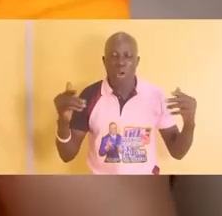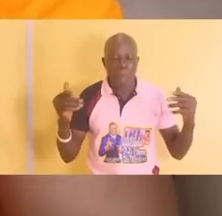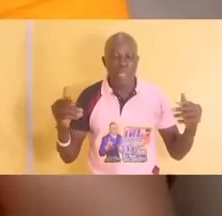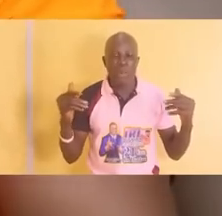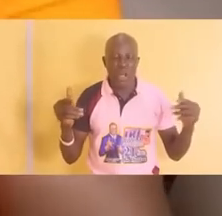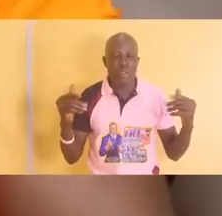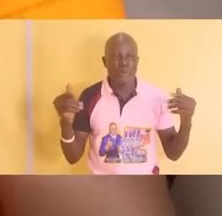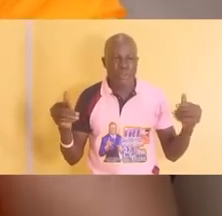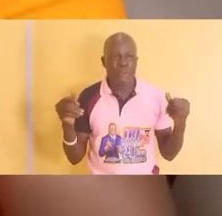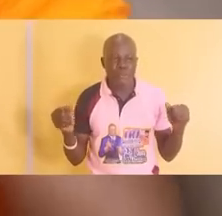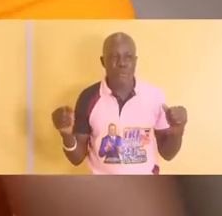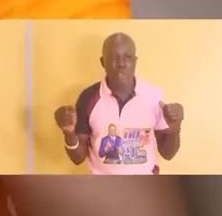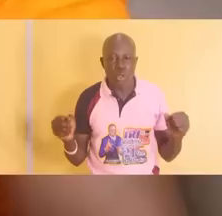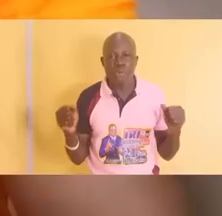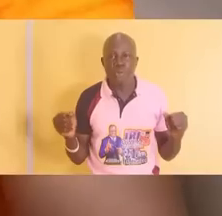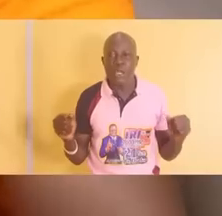padà.